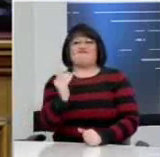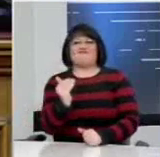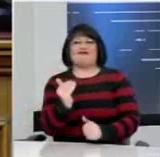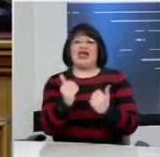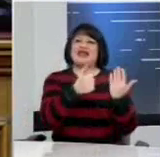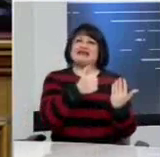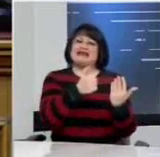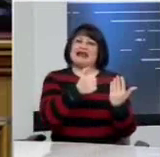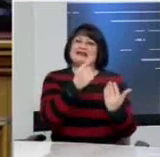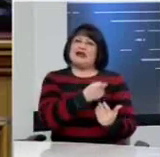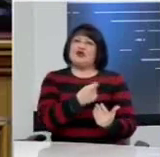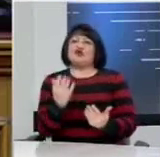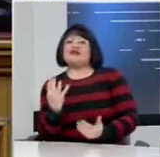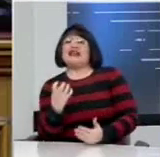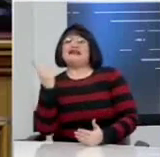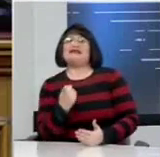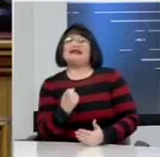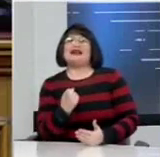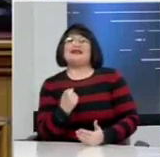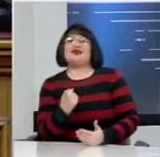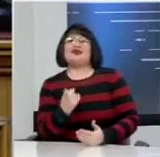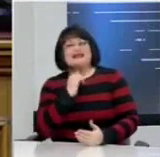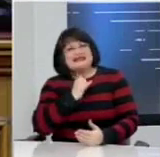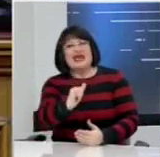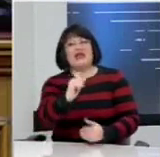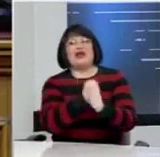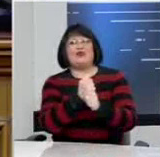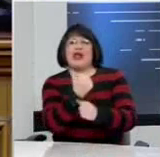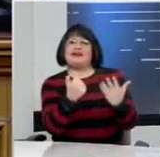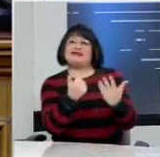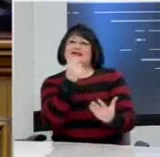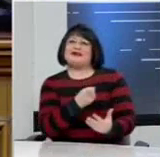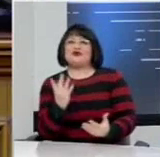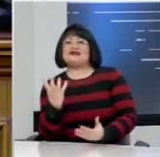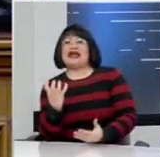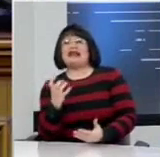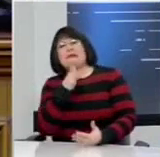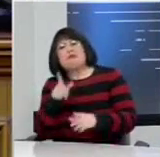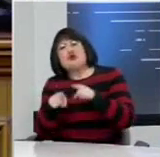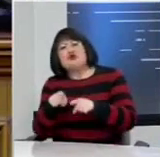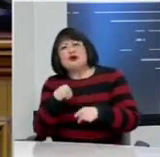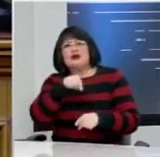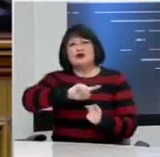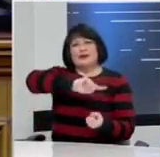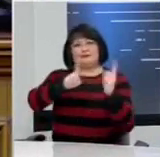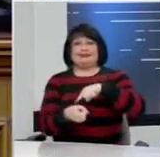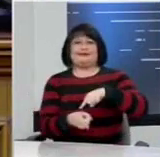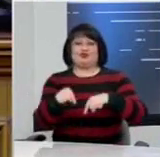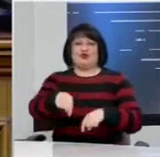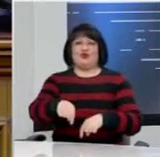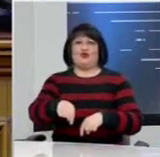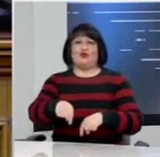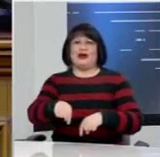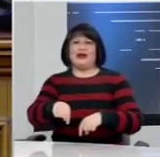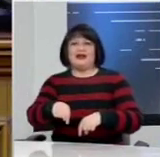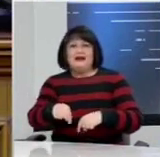60-40 υπέρ της σταθερής απασχόλησης, και τώρα έχει πάει 60-40 υπέρ της